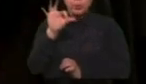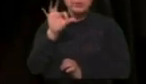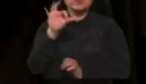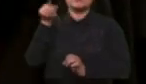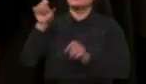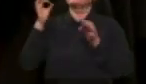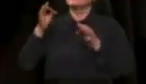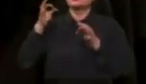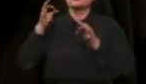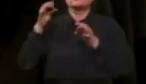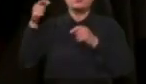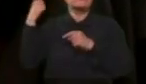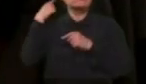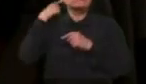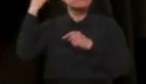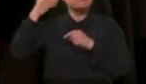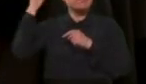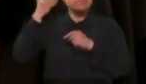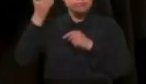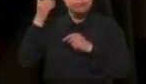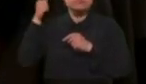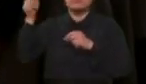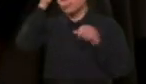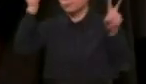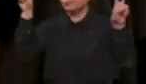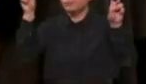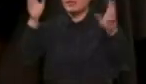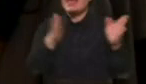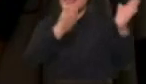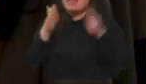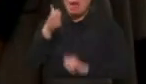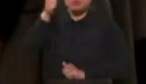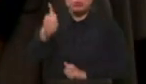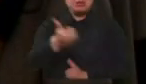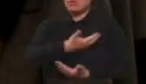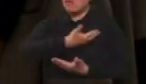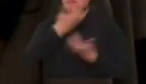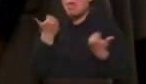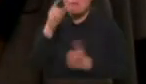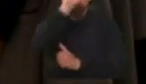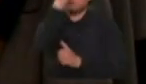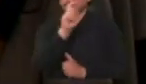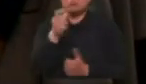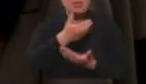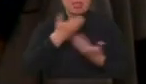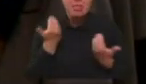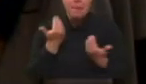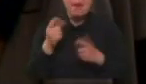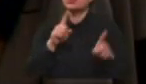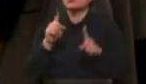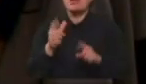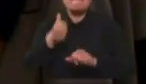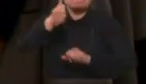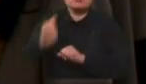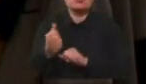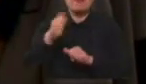nasza prelekcja, którą teraz za chwilę usłyszymy, ma tytuł Następny przystanek nie ma, ze znakiem zapytania. No właśnie, co z tymi